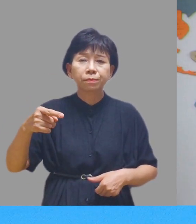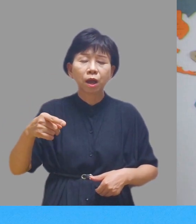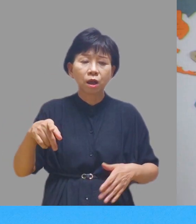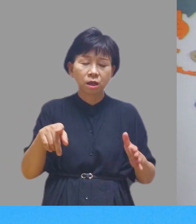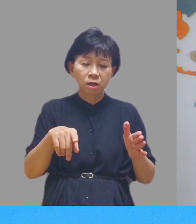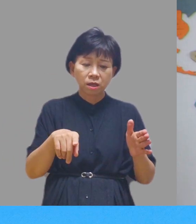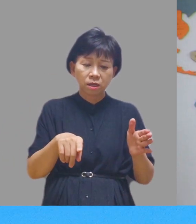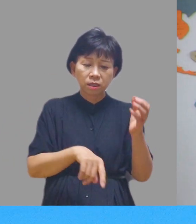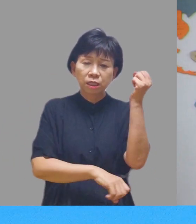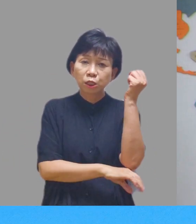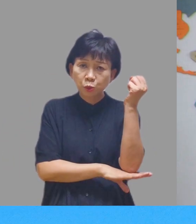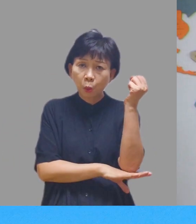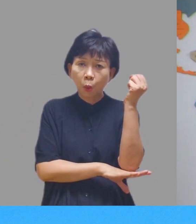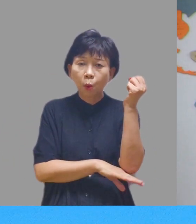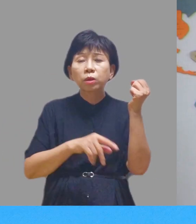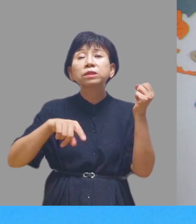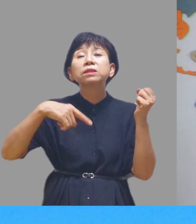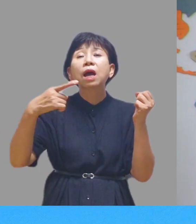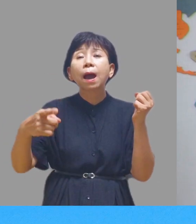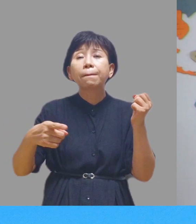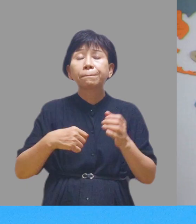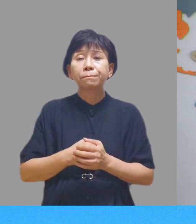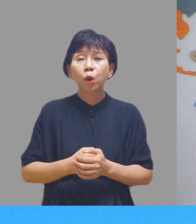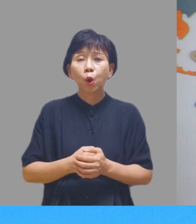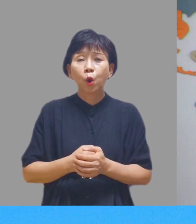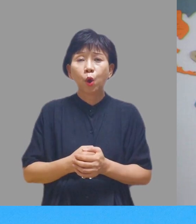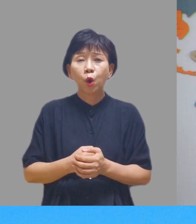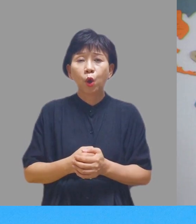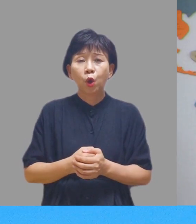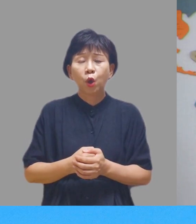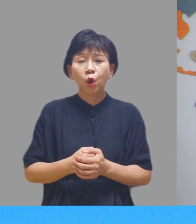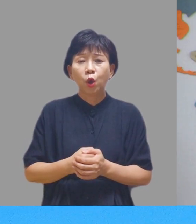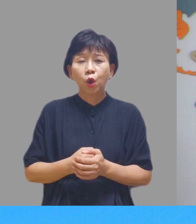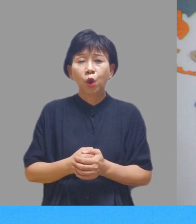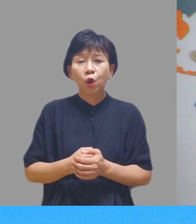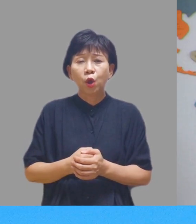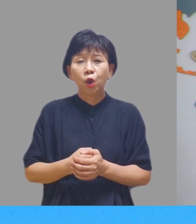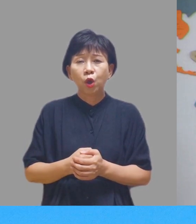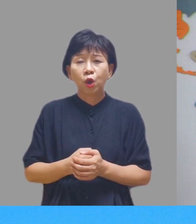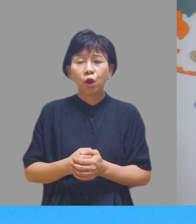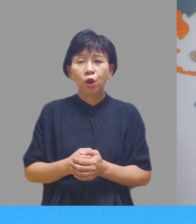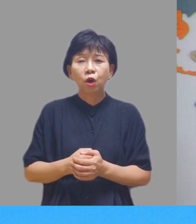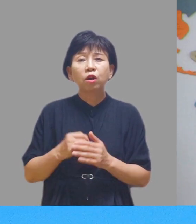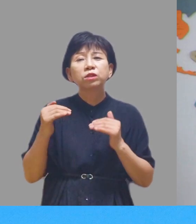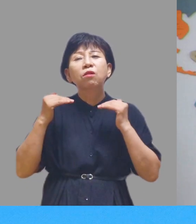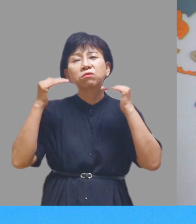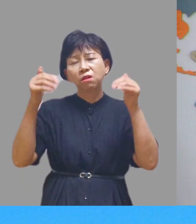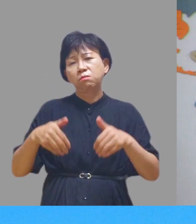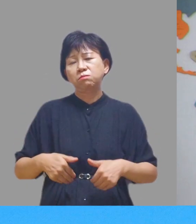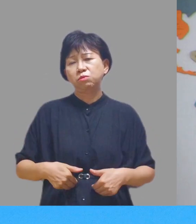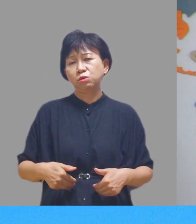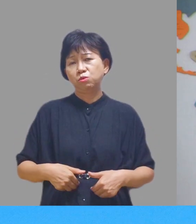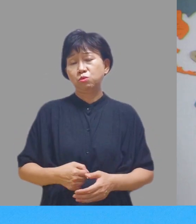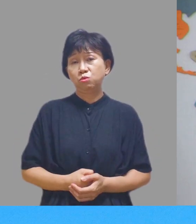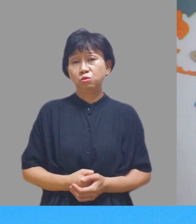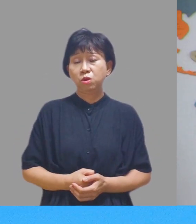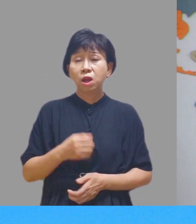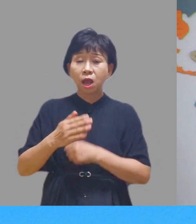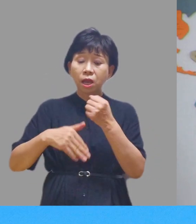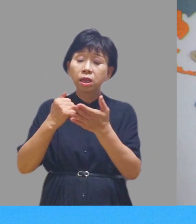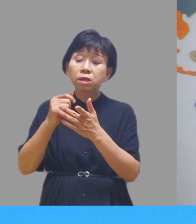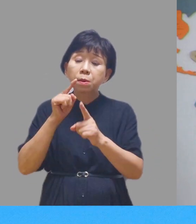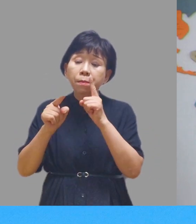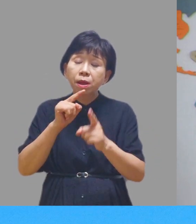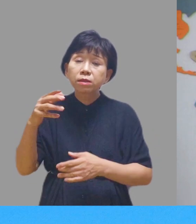다음 단계가 무슨 단계라고 했습니까? 청년의 단계라고 했잖아요. 이 시기는 하나님의 말씀으로 무장하여